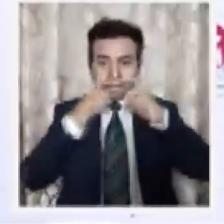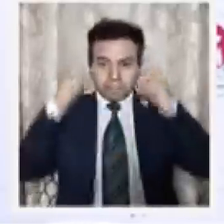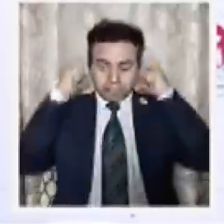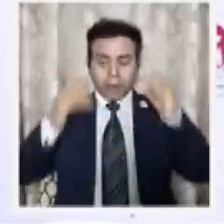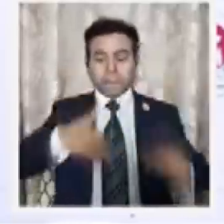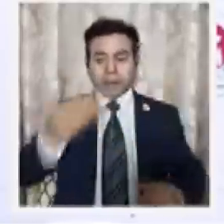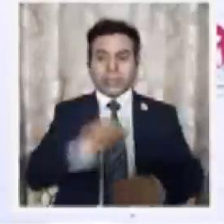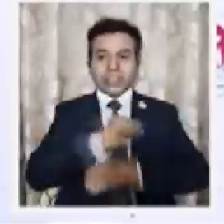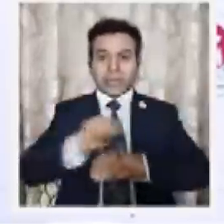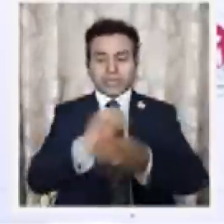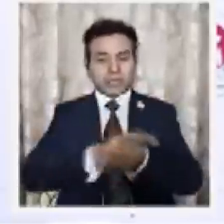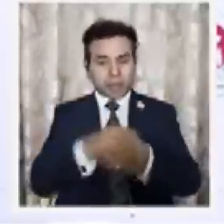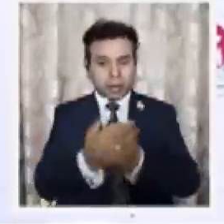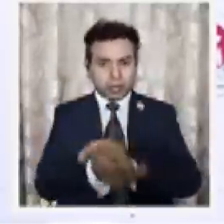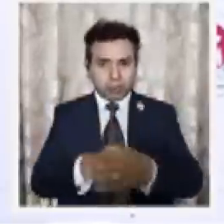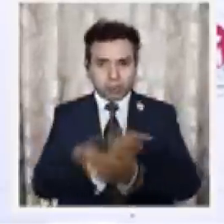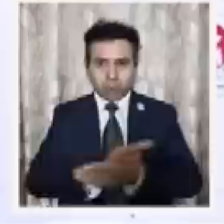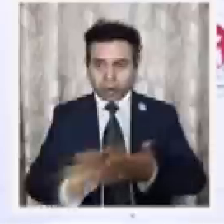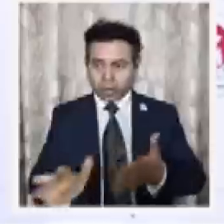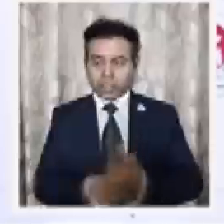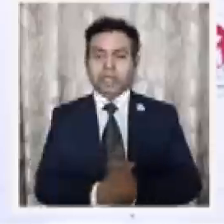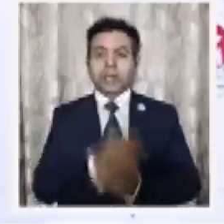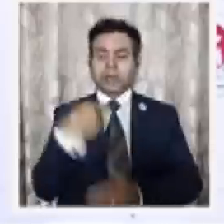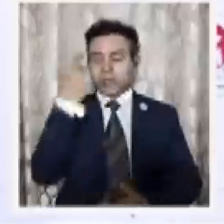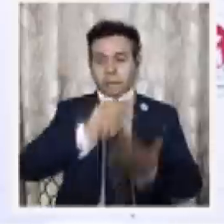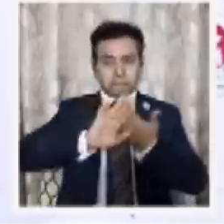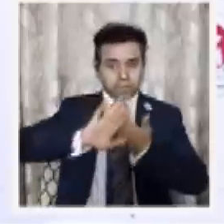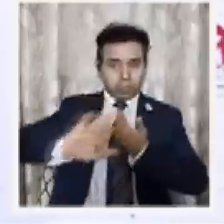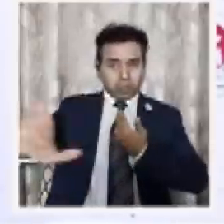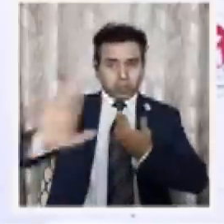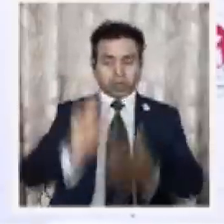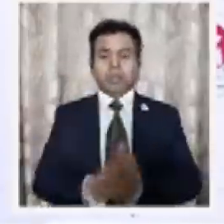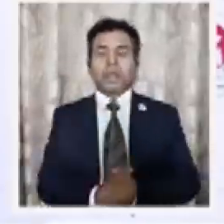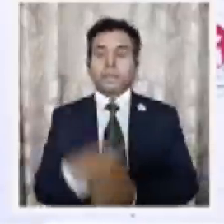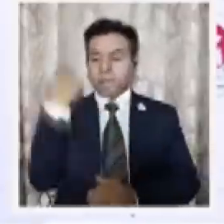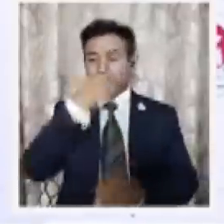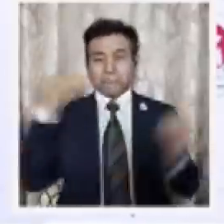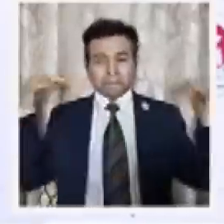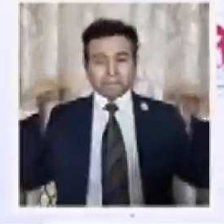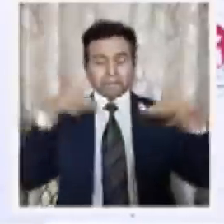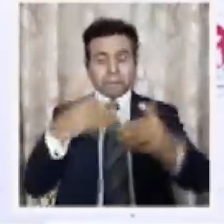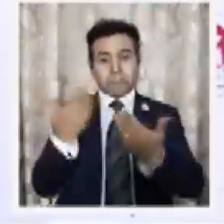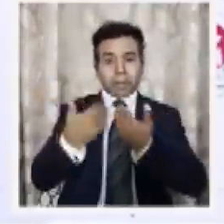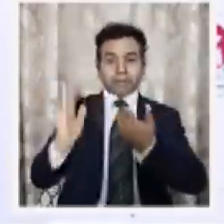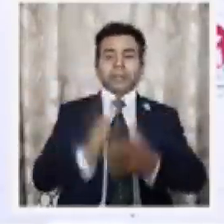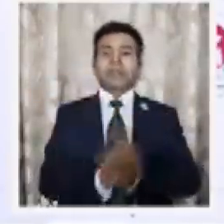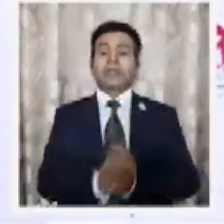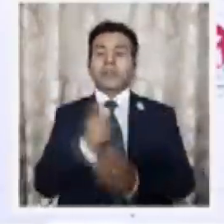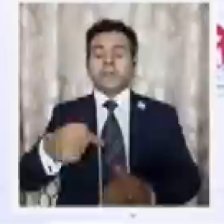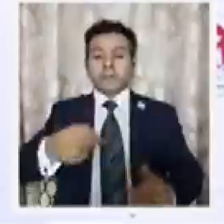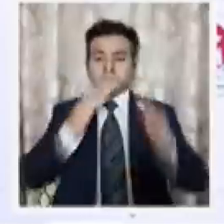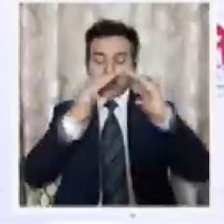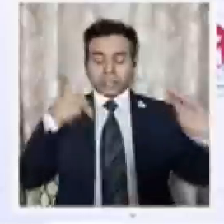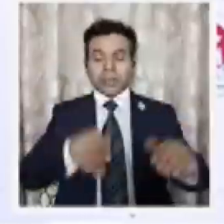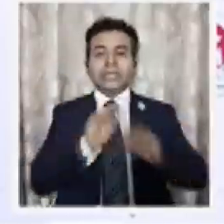সুরক্ষিত রাখুন, সঠিকভাবে মাস্ক পরুন, বারবার সাবান পানি দিয়ে হাত ধুন, সামাজিক দূরত্ব বজায় রাখুন এবং